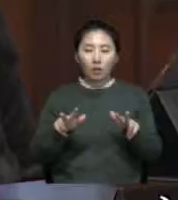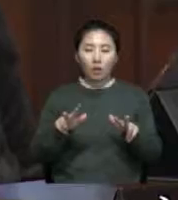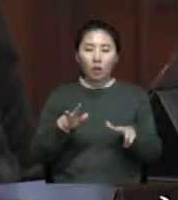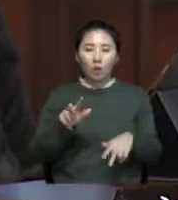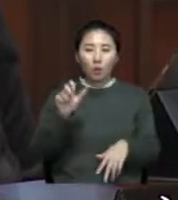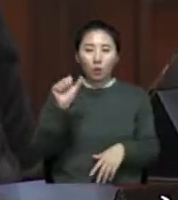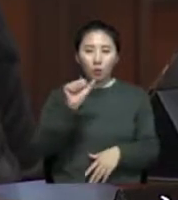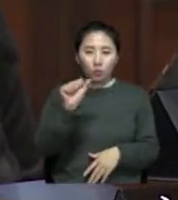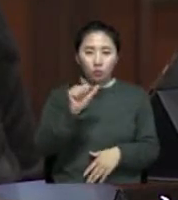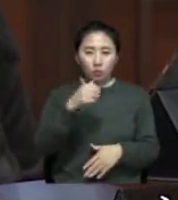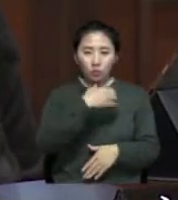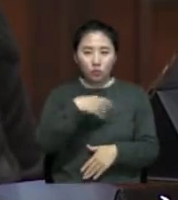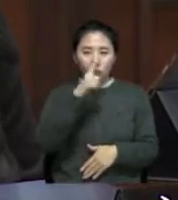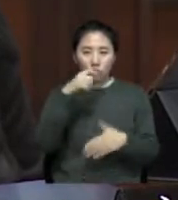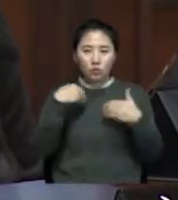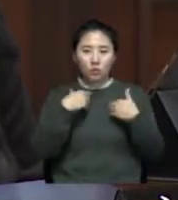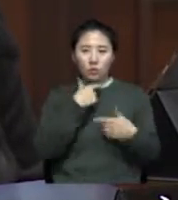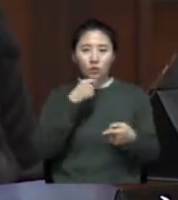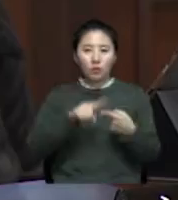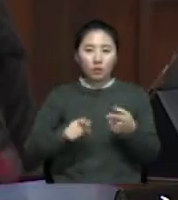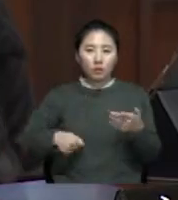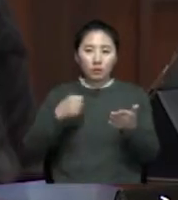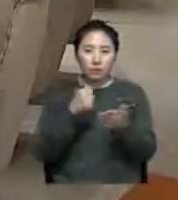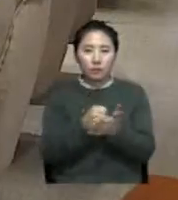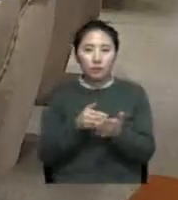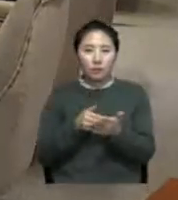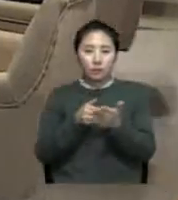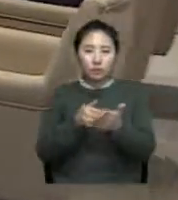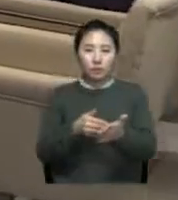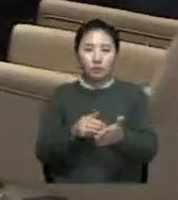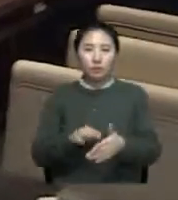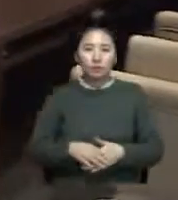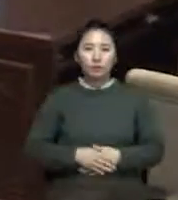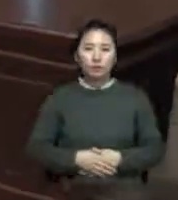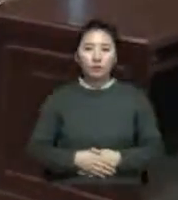1억원은 구청에서 편성한 원안대로 의결 처리했습니다